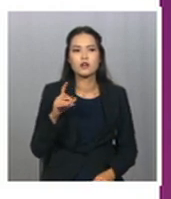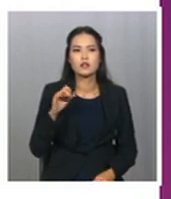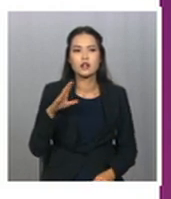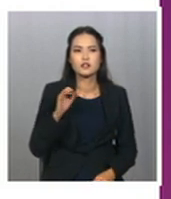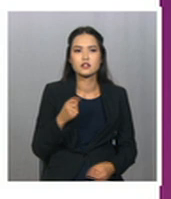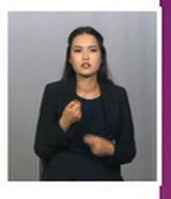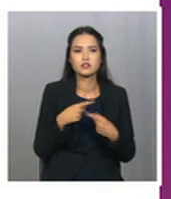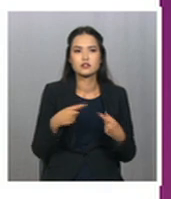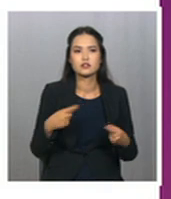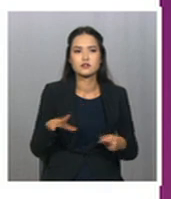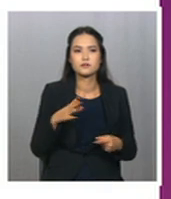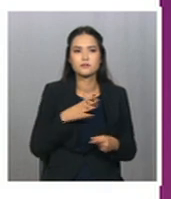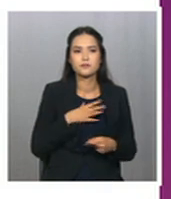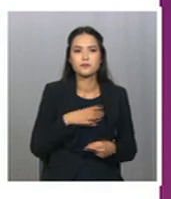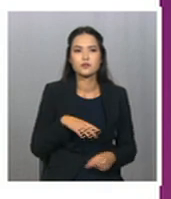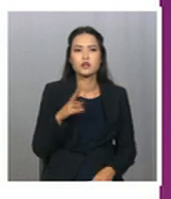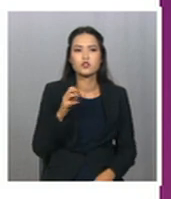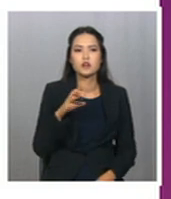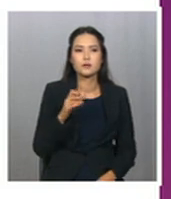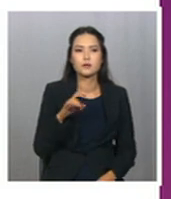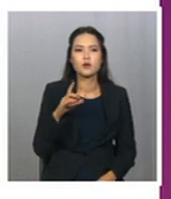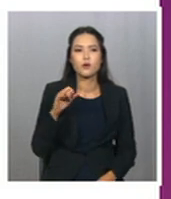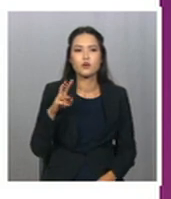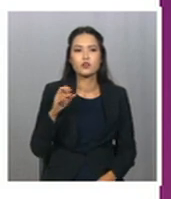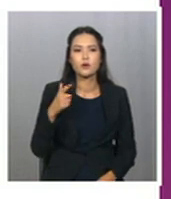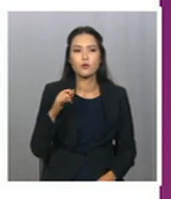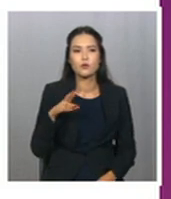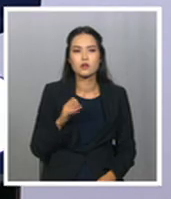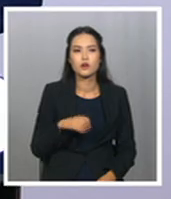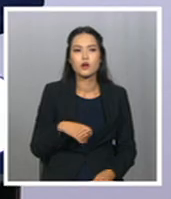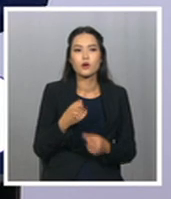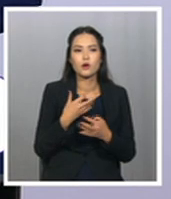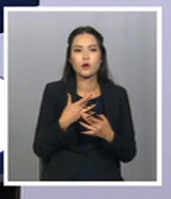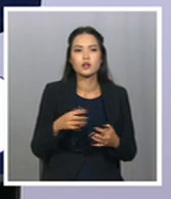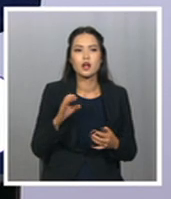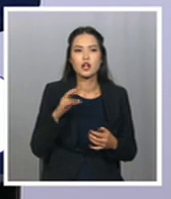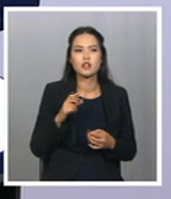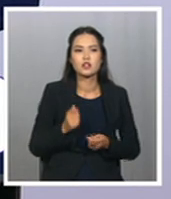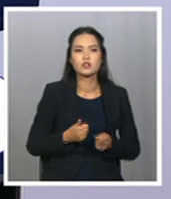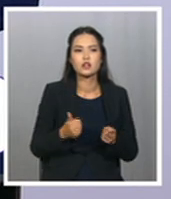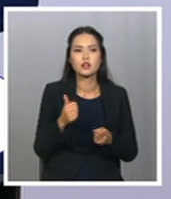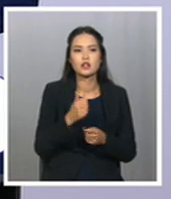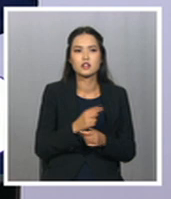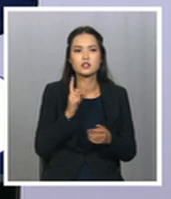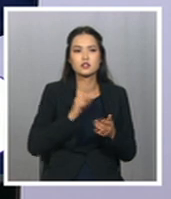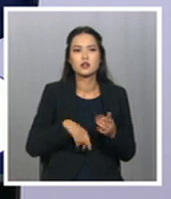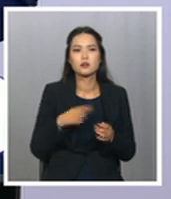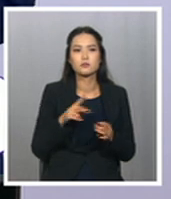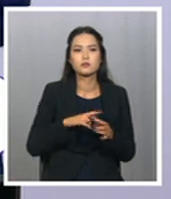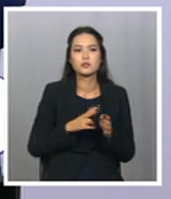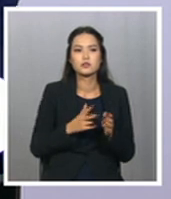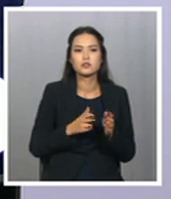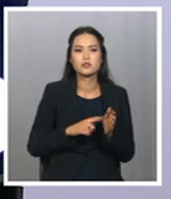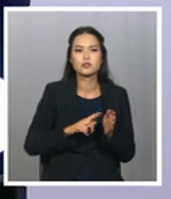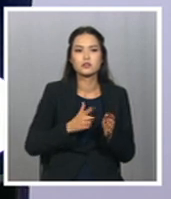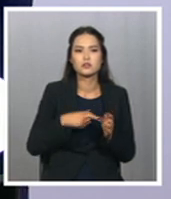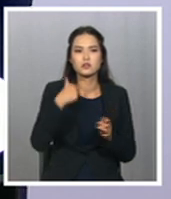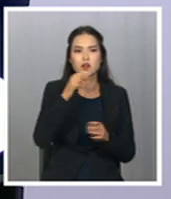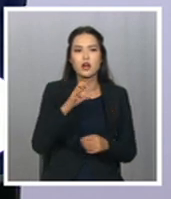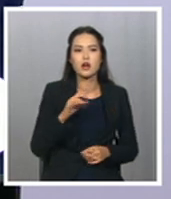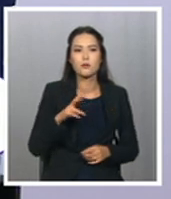басқалар. Шаймерден Қосшығұлы көрнекті алаш қайраткері, қазіргі Ақмола облысының тумасы.